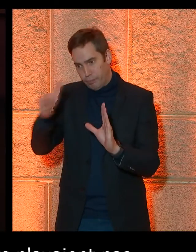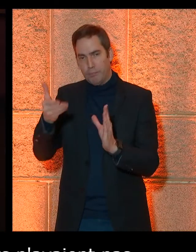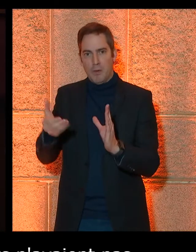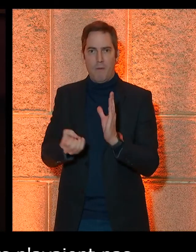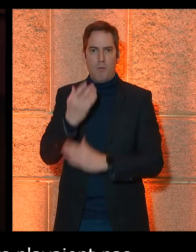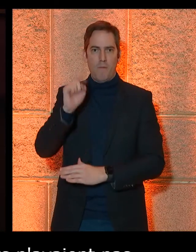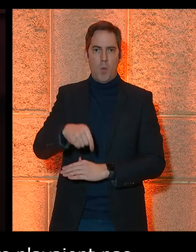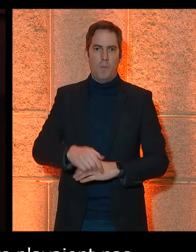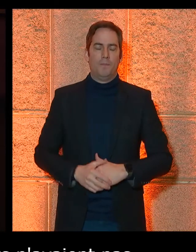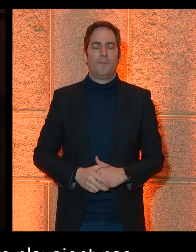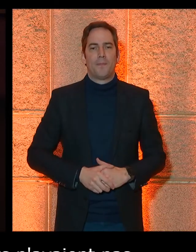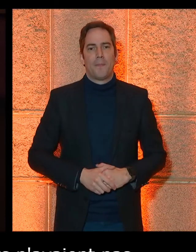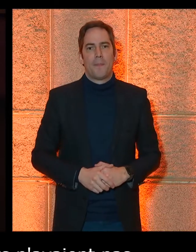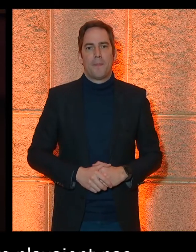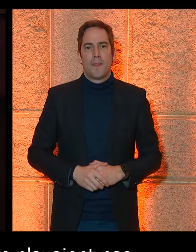désormais.